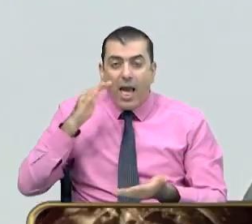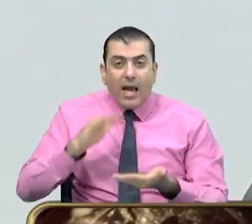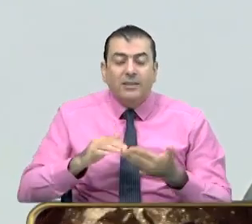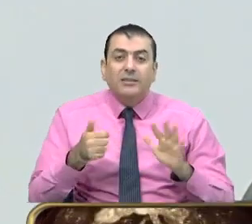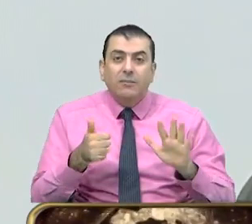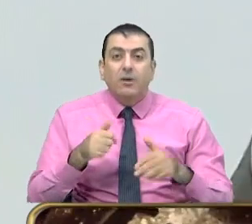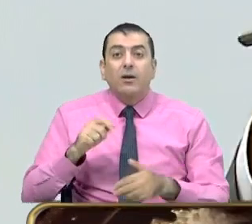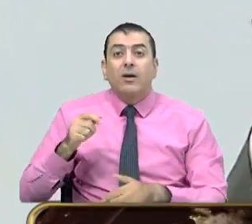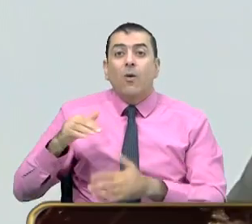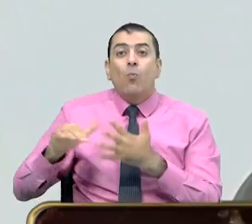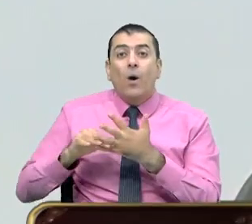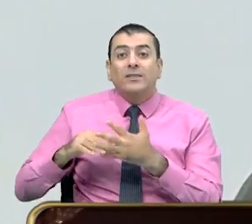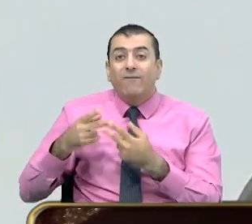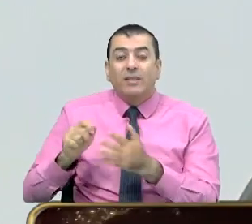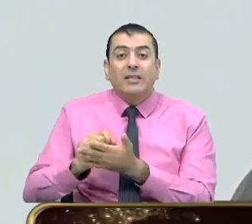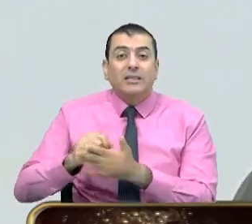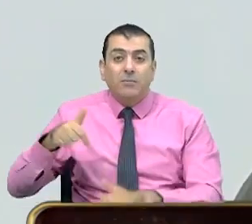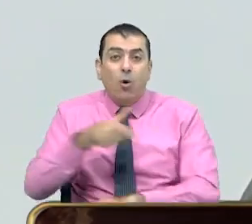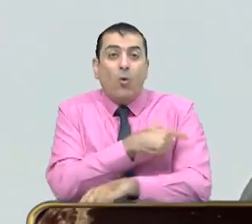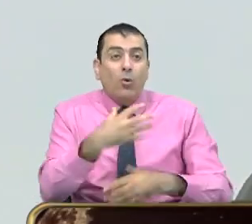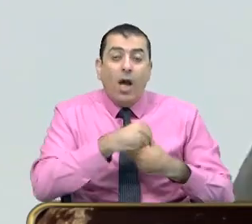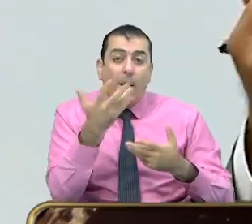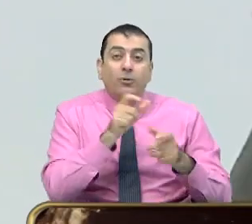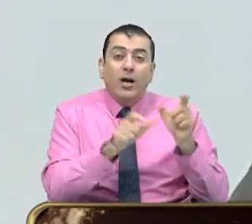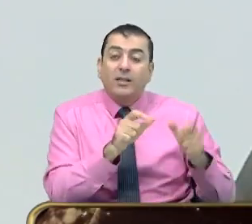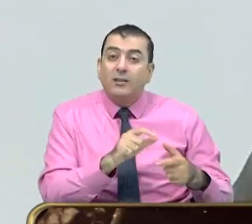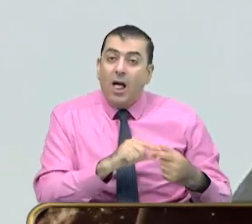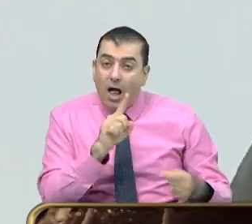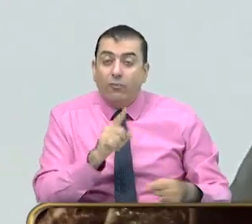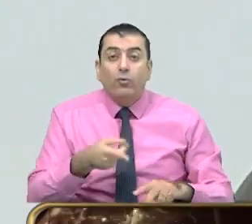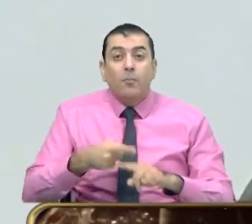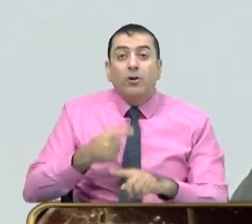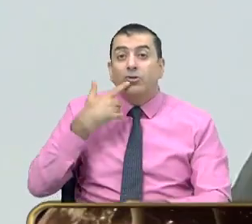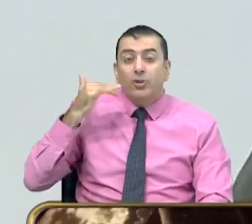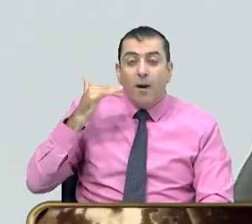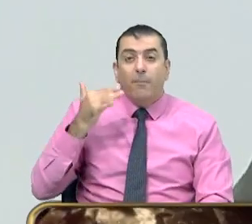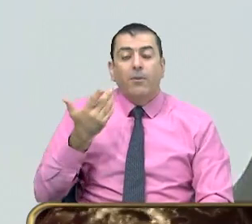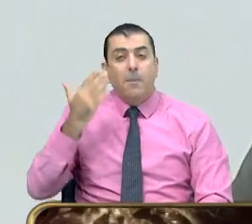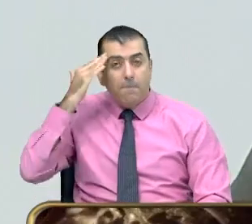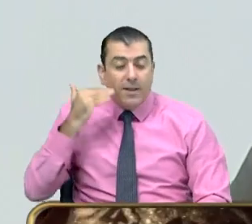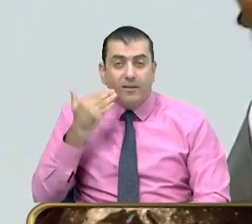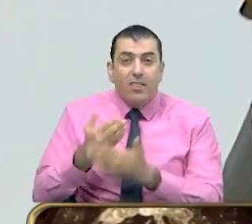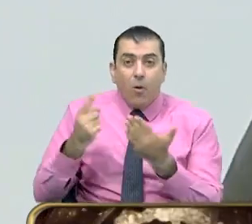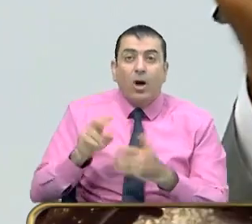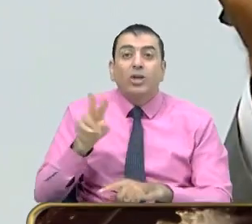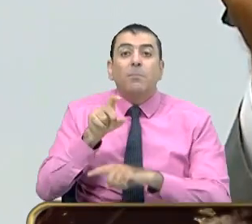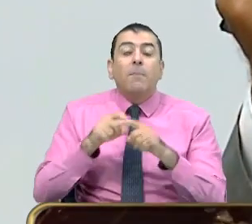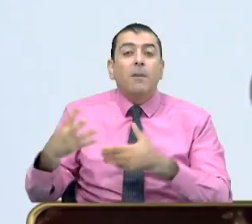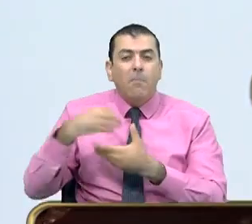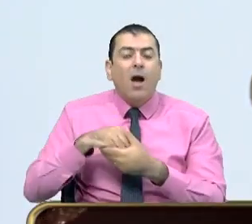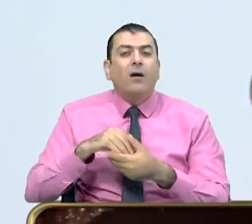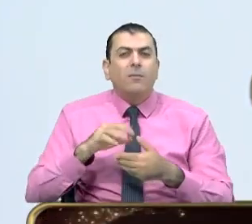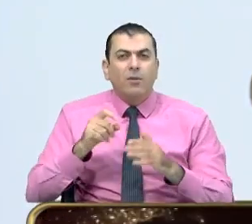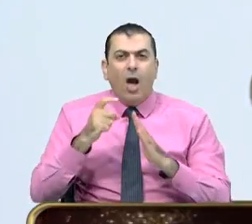مؤثره من الف عضو وايضا من مشاركه 20% الشباب والمراه وبالتالي يمثل كل الفئات